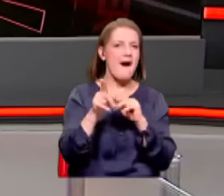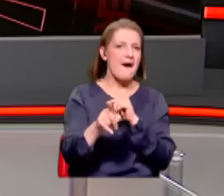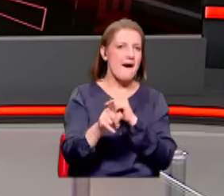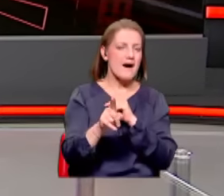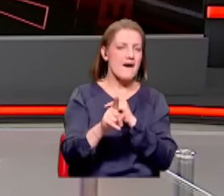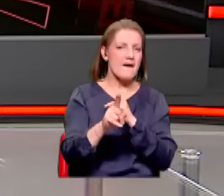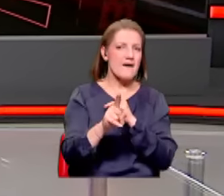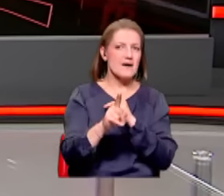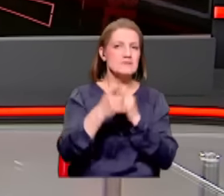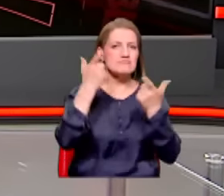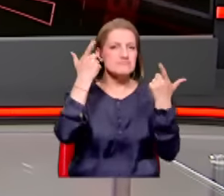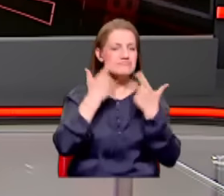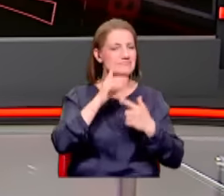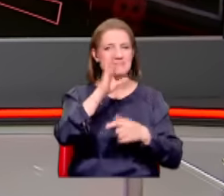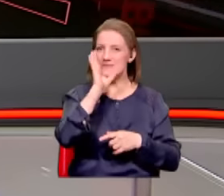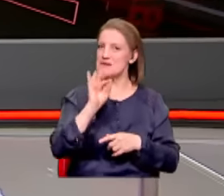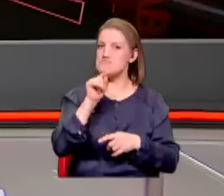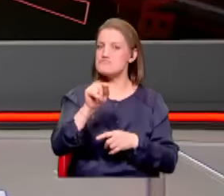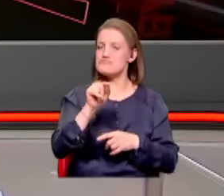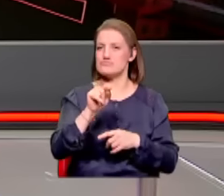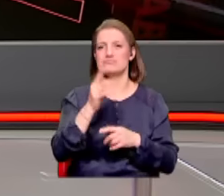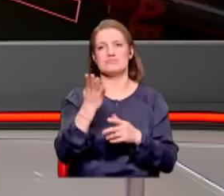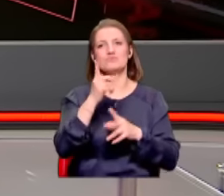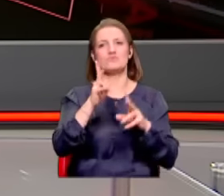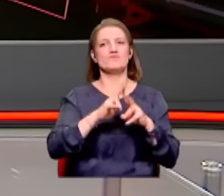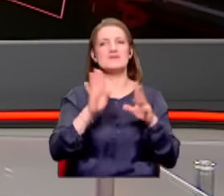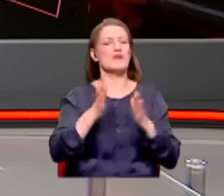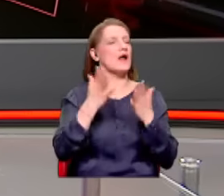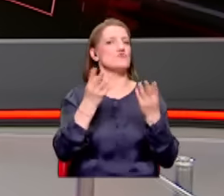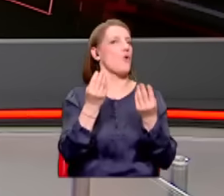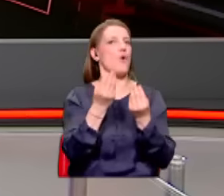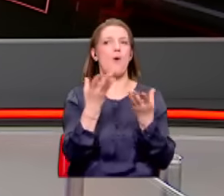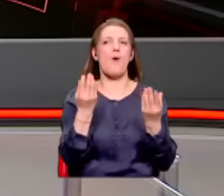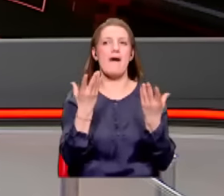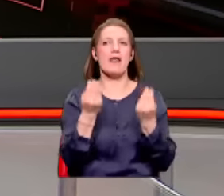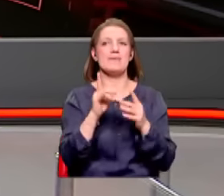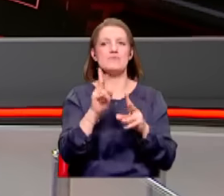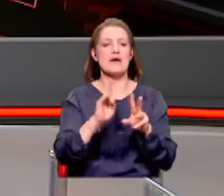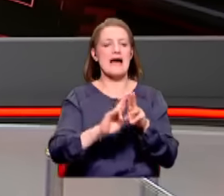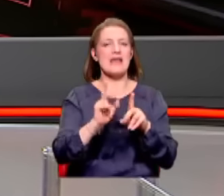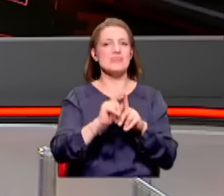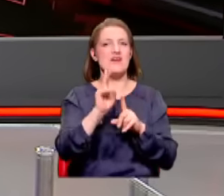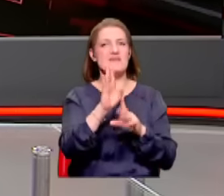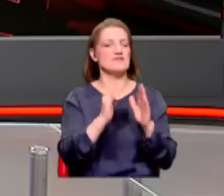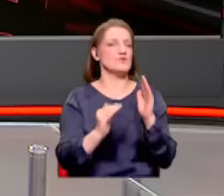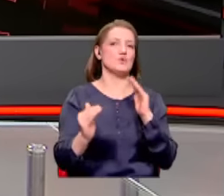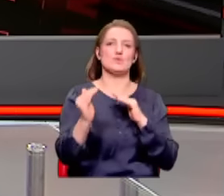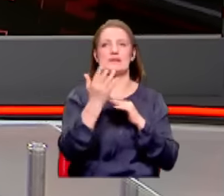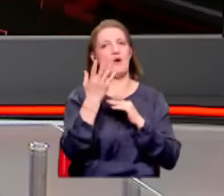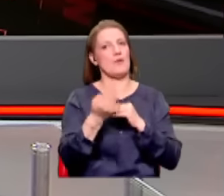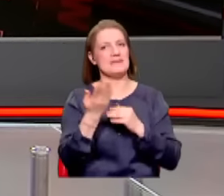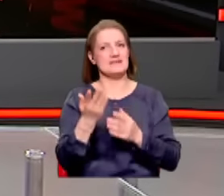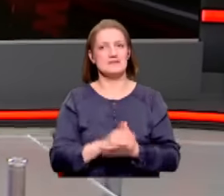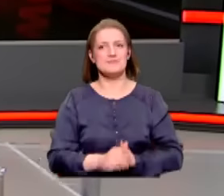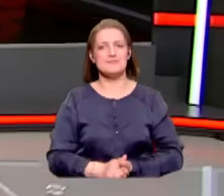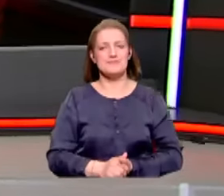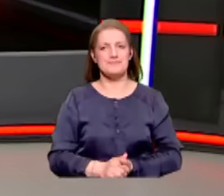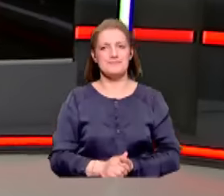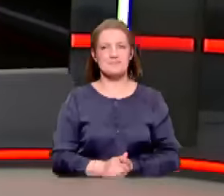ya da kimlere kesilecek? Tabii bu faturalar o kadar çok olabilir ki bunların KDV'si bayağı yüklü çıkabilir.